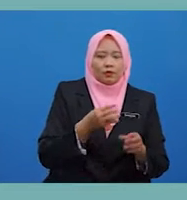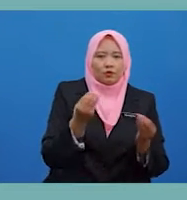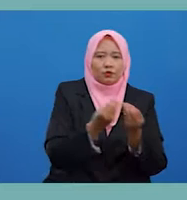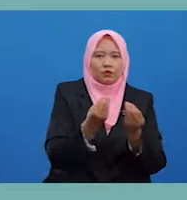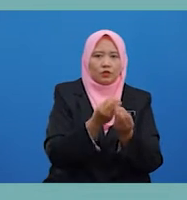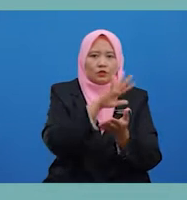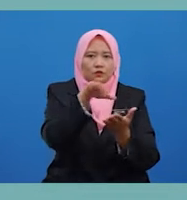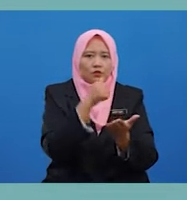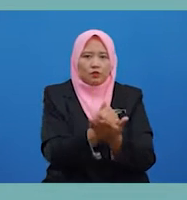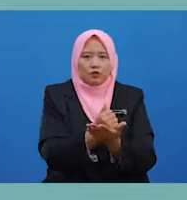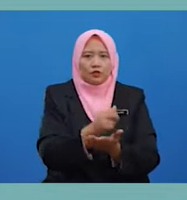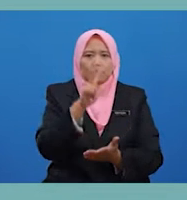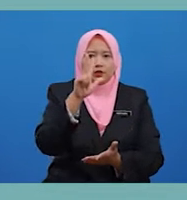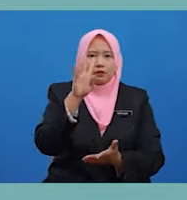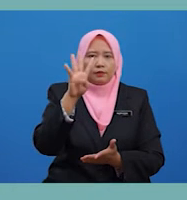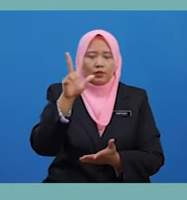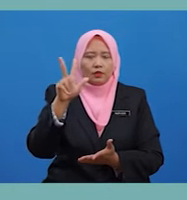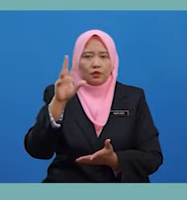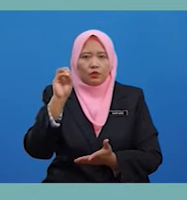343,605 kes.